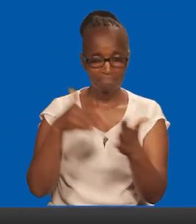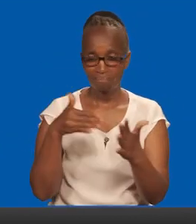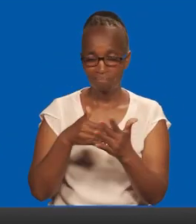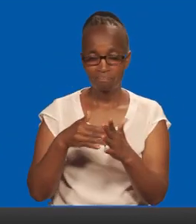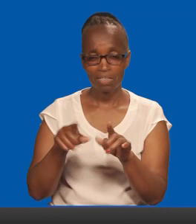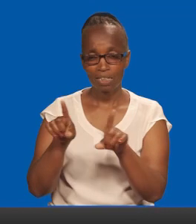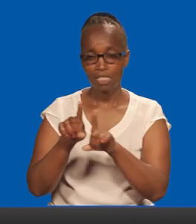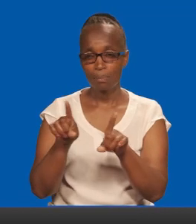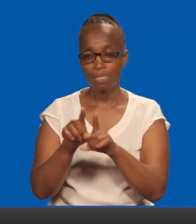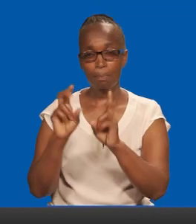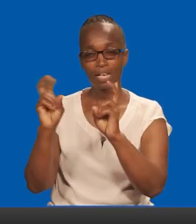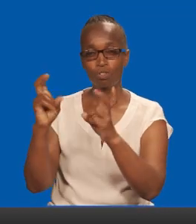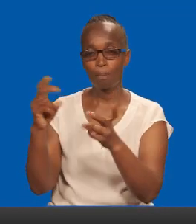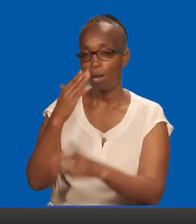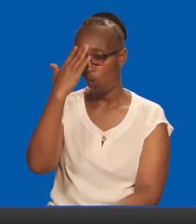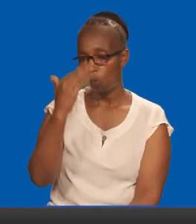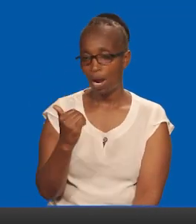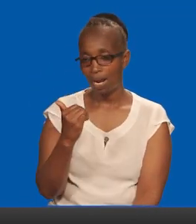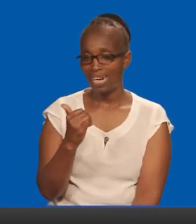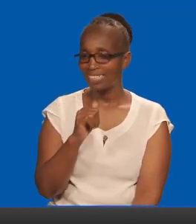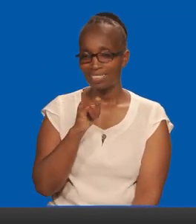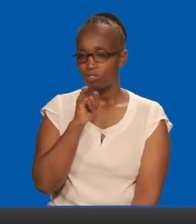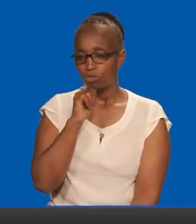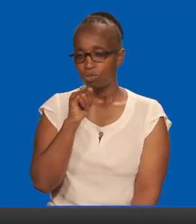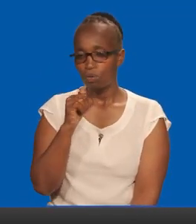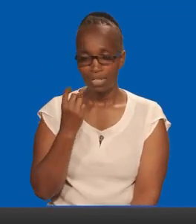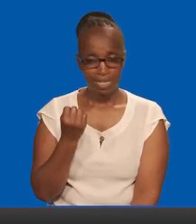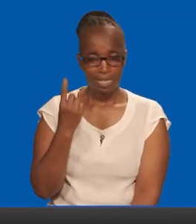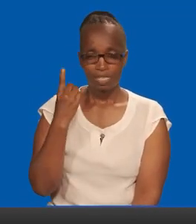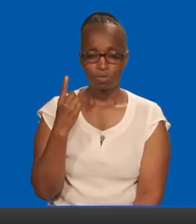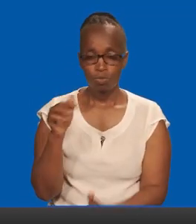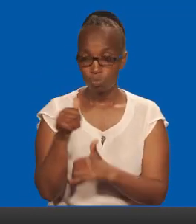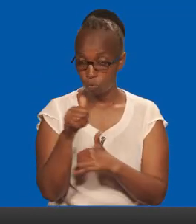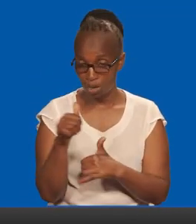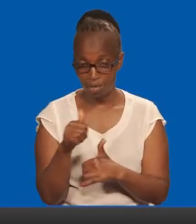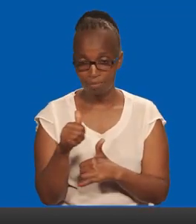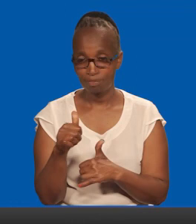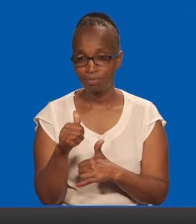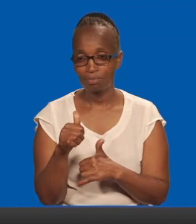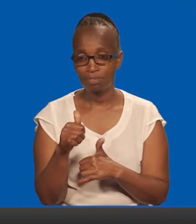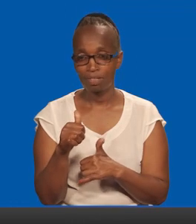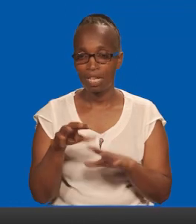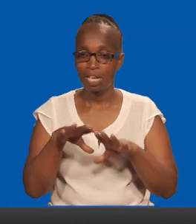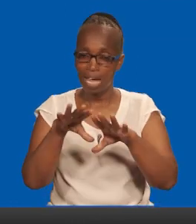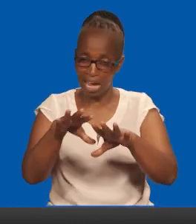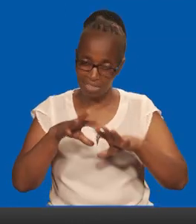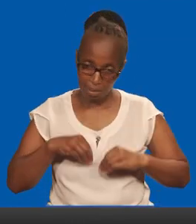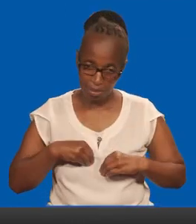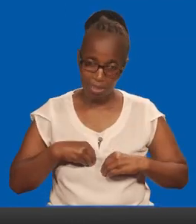jambo HiLo kwa sababu haieleweki Vema Hata hivo